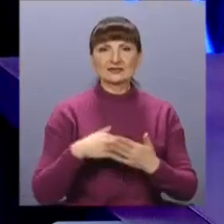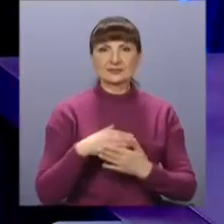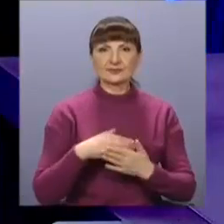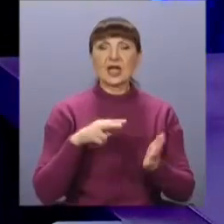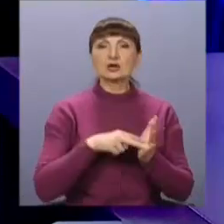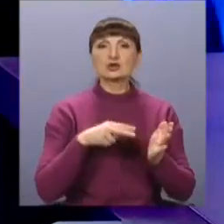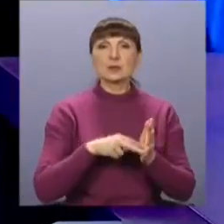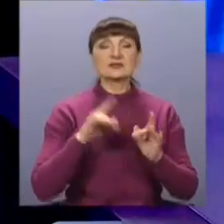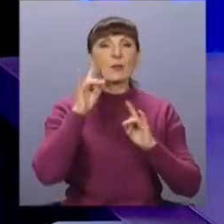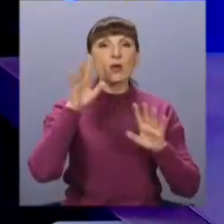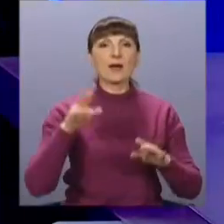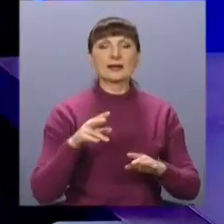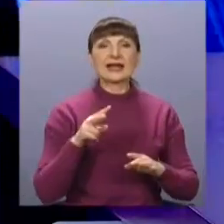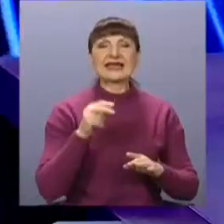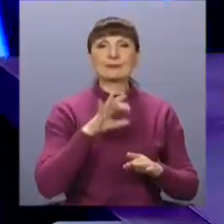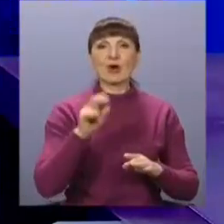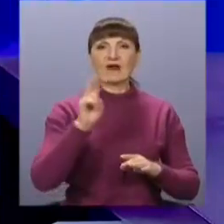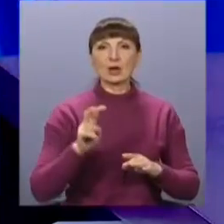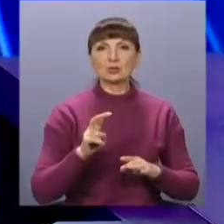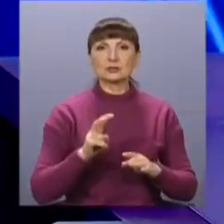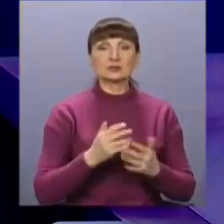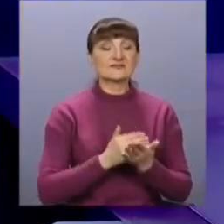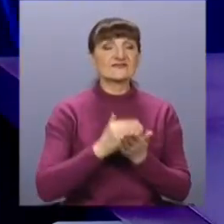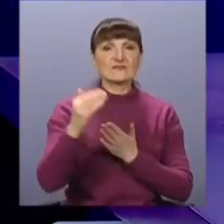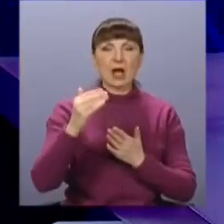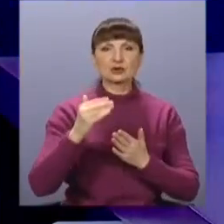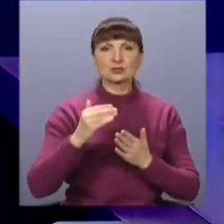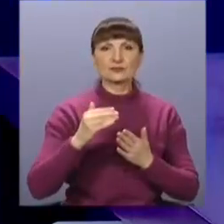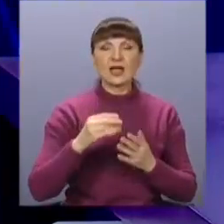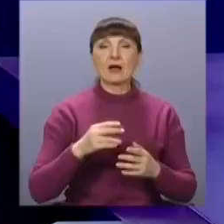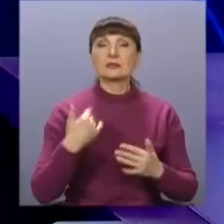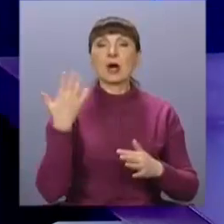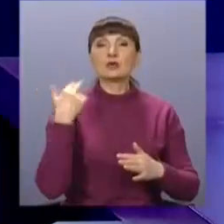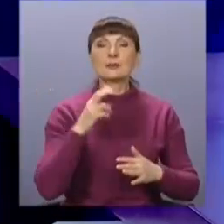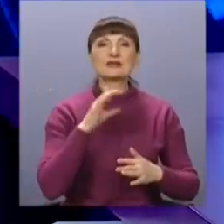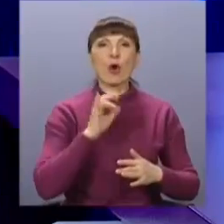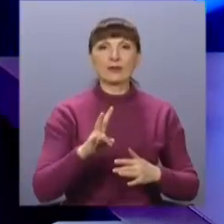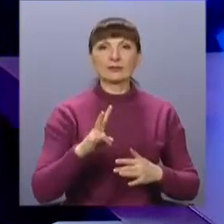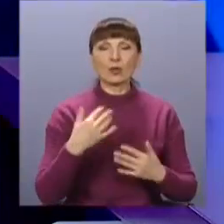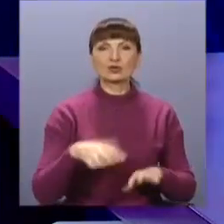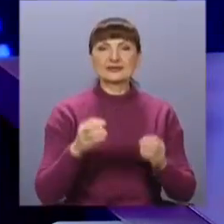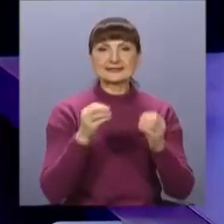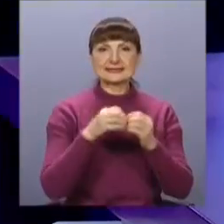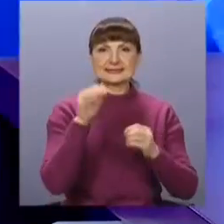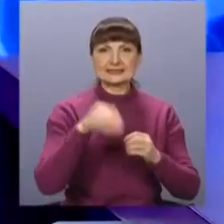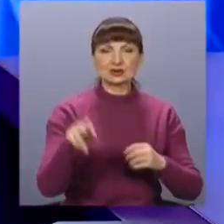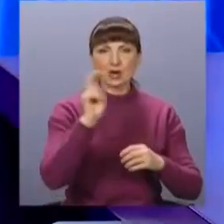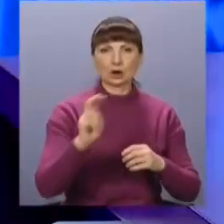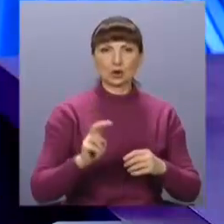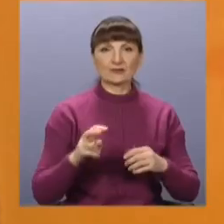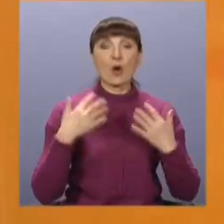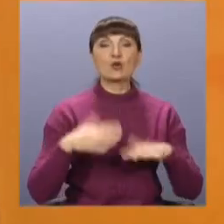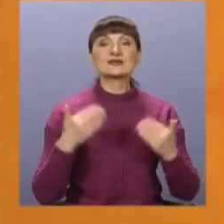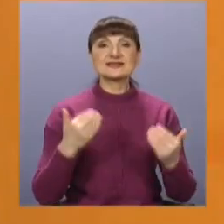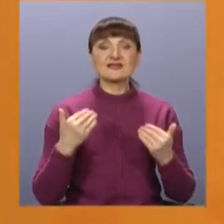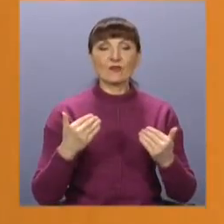стоимость популярны криптовалюты достигла исторического максимума накануне bitcoin преодолел отметку в 10 тысяч долларов а уже сегодня